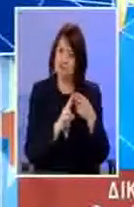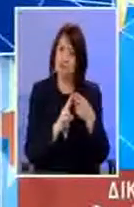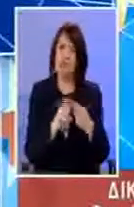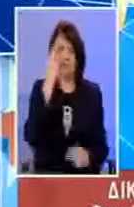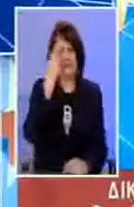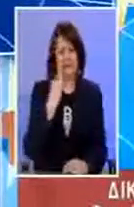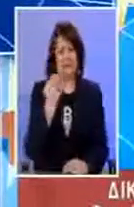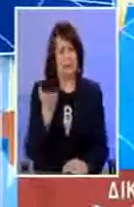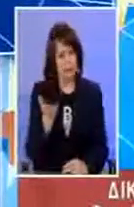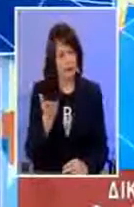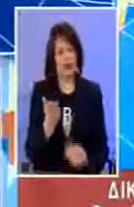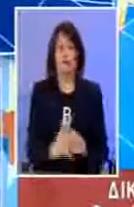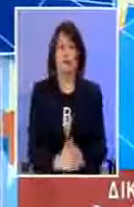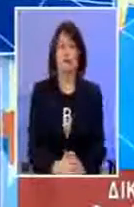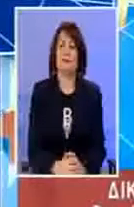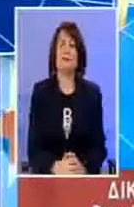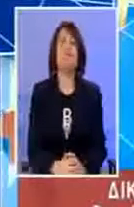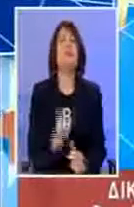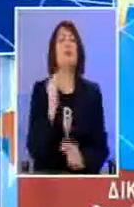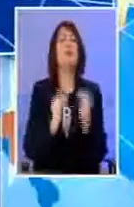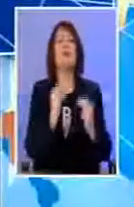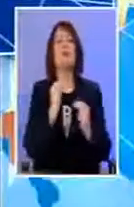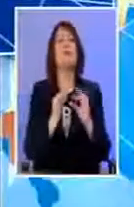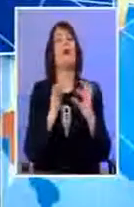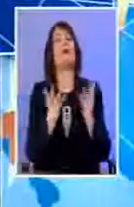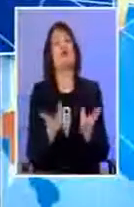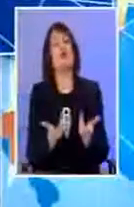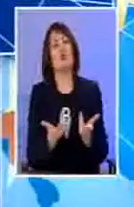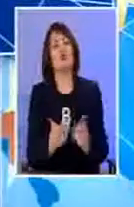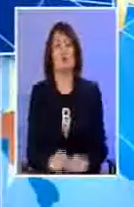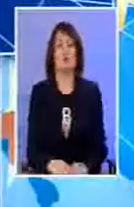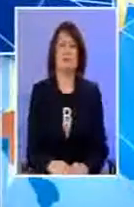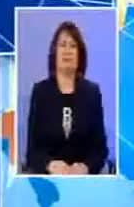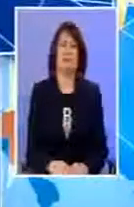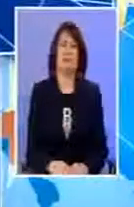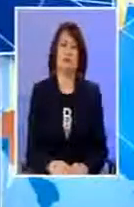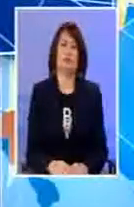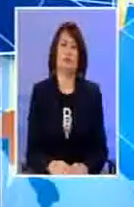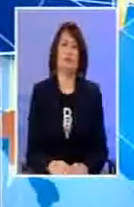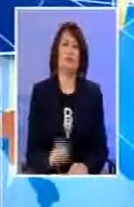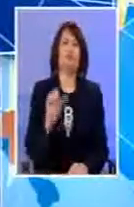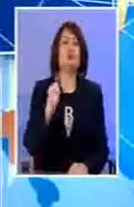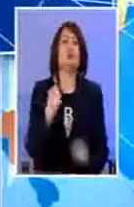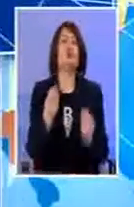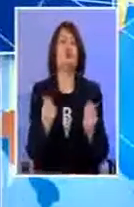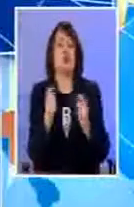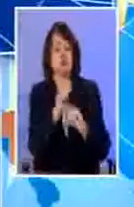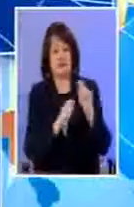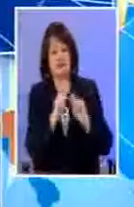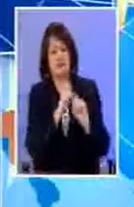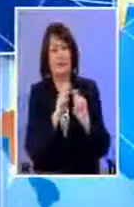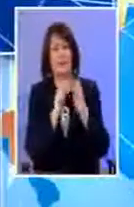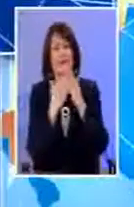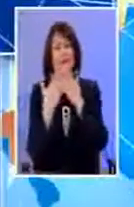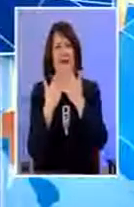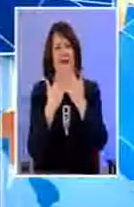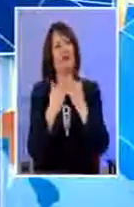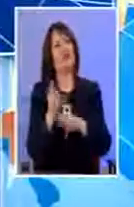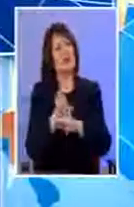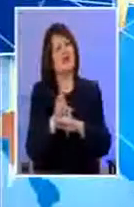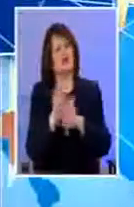τυφλών, το πρόβλημα ξεκινάει στο πρότυπο και στο τρόπο που φτιάχνουν τα βιβλία, έστω και σε ηλεκτρονική